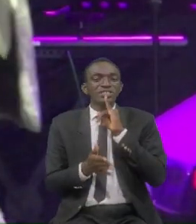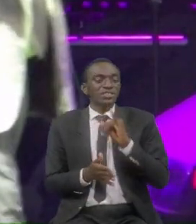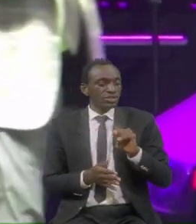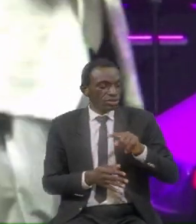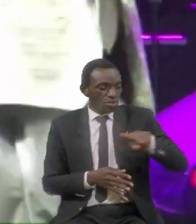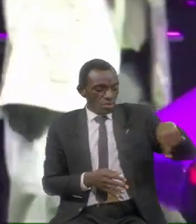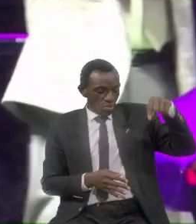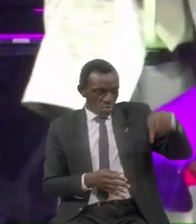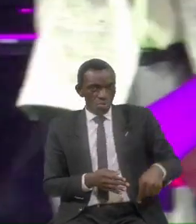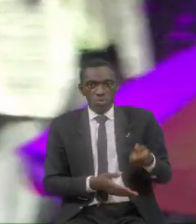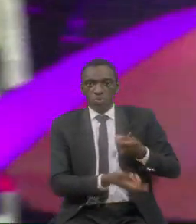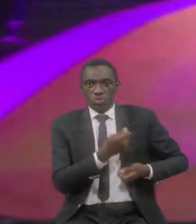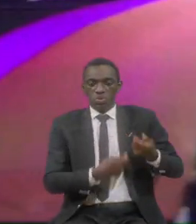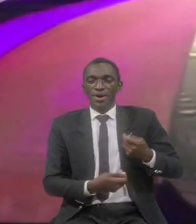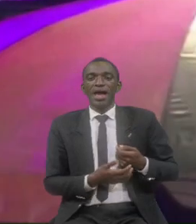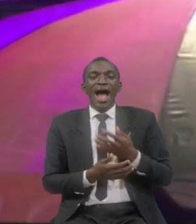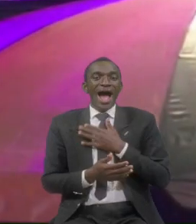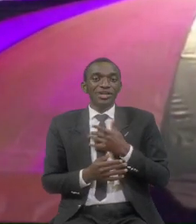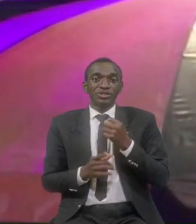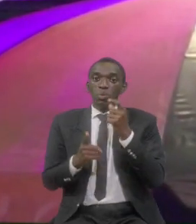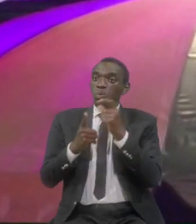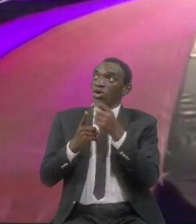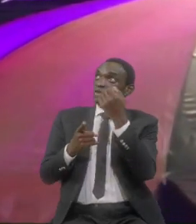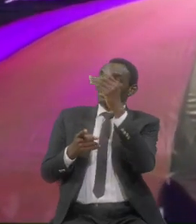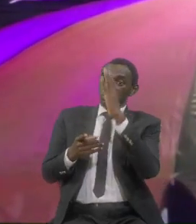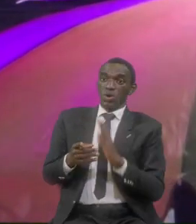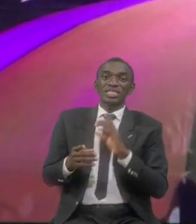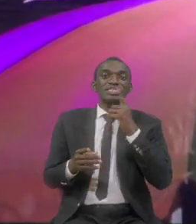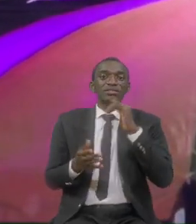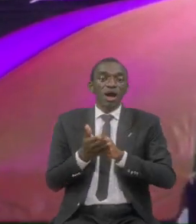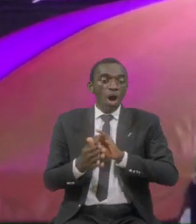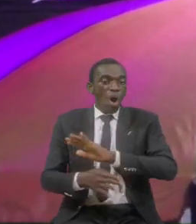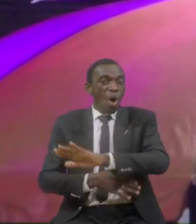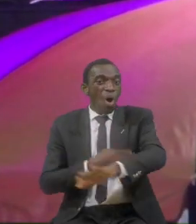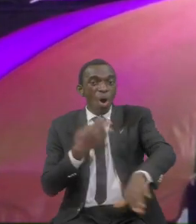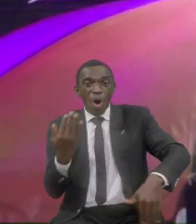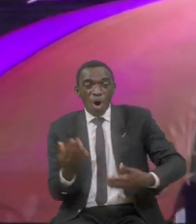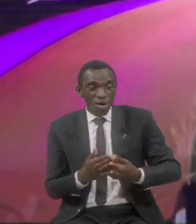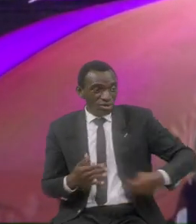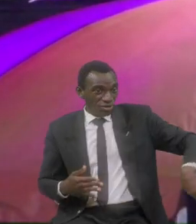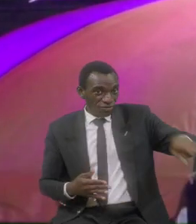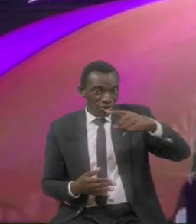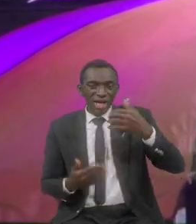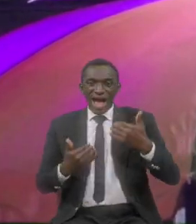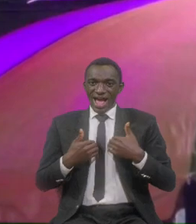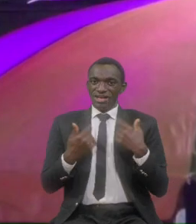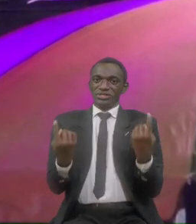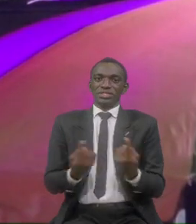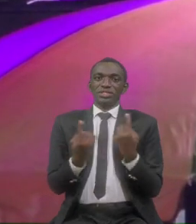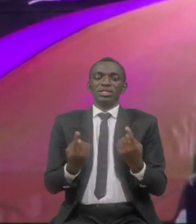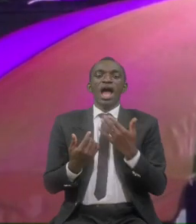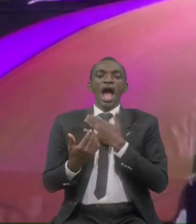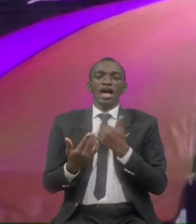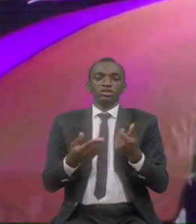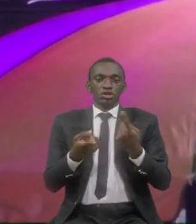ang gitawag niya. And the word of God says, all have sinned and come short of the glory of God. Ingon sa pulong sa Dios, ang tanan na